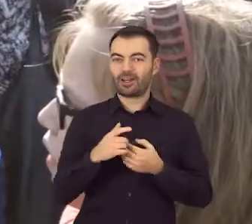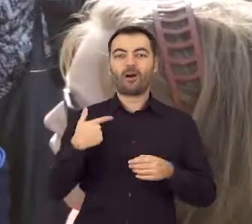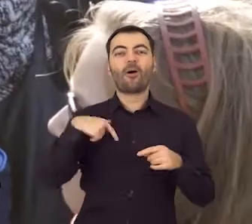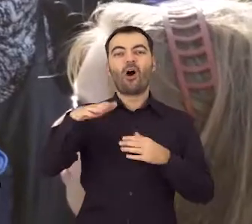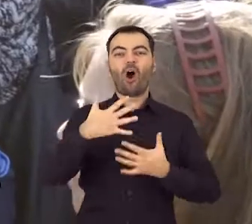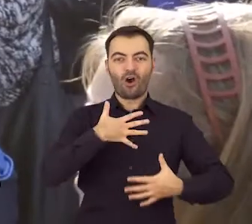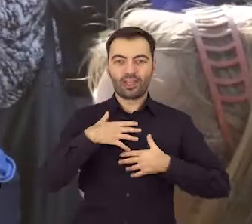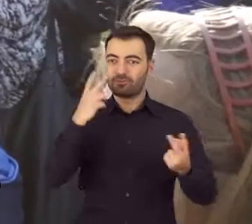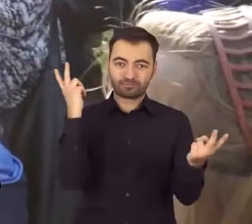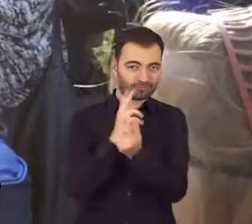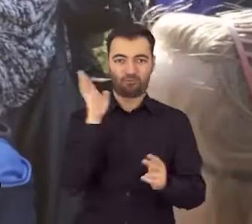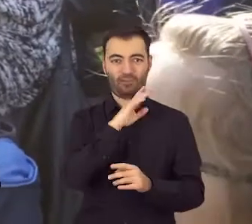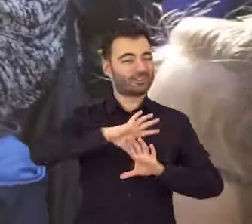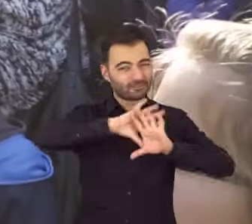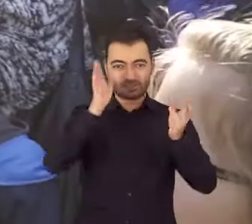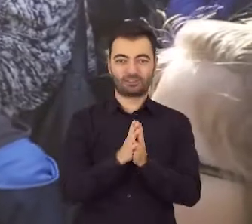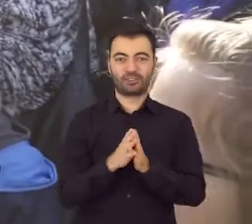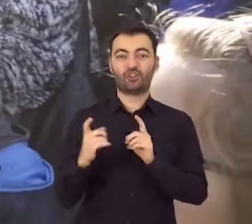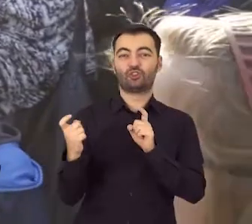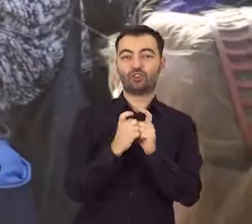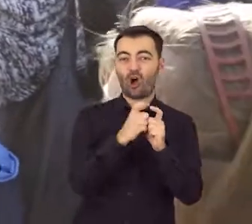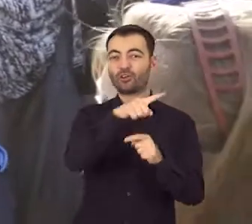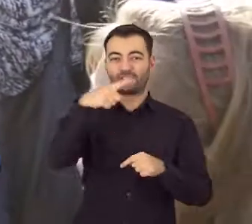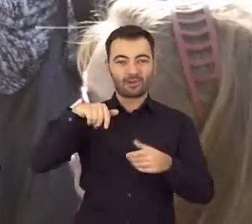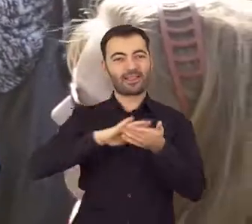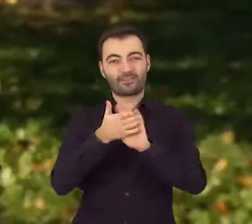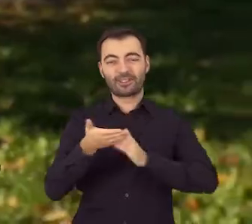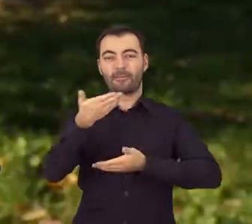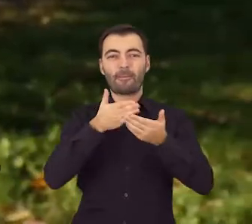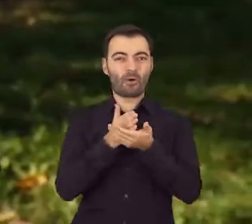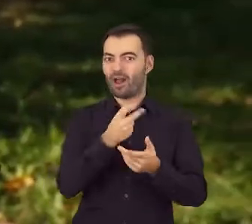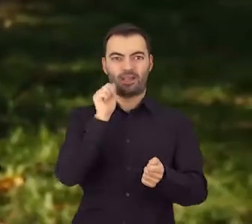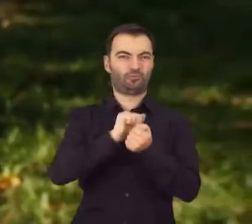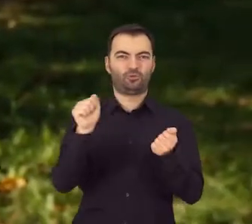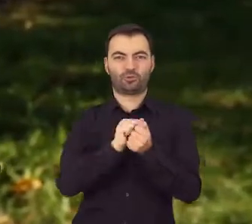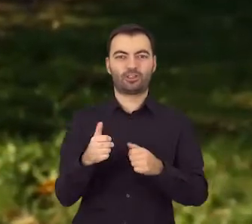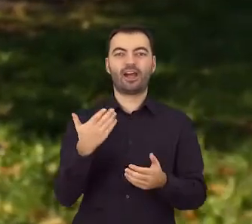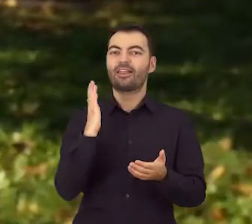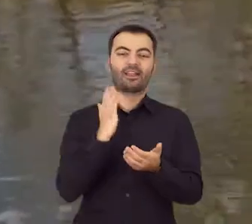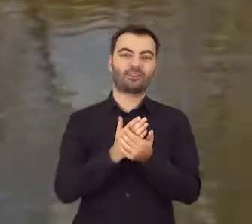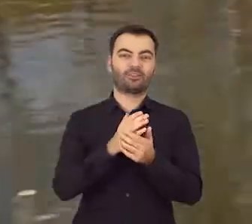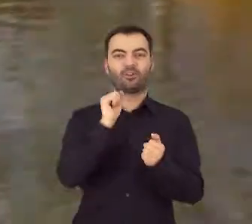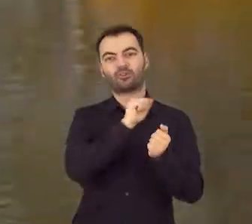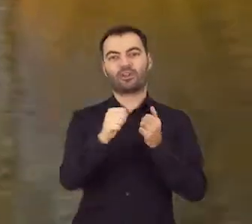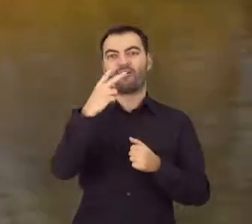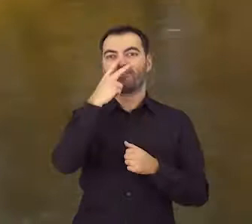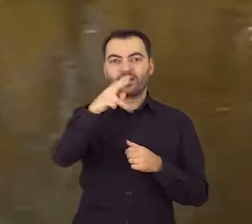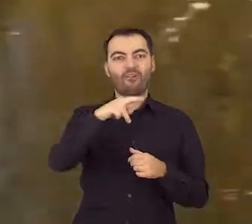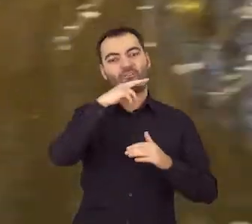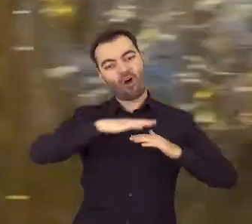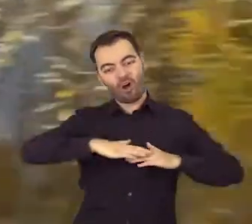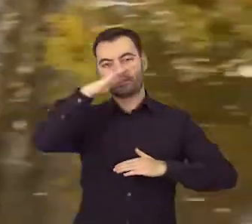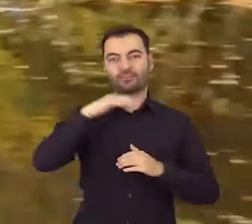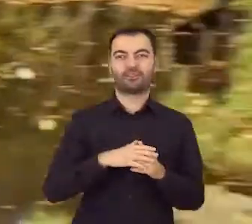oddychamy tym samym powietrzem, że sąsiad sąsiadowi powinien pomagać, a nie psuć. Nie tylko widok, nie tylko, nie wiem, poziom